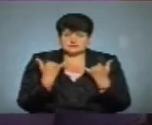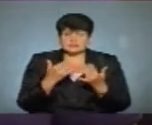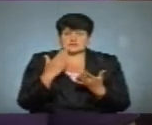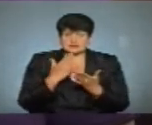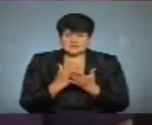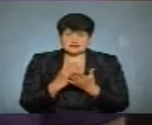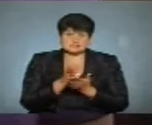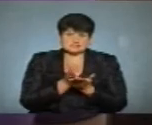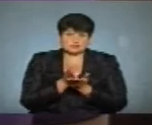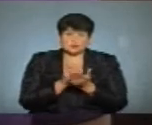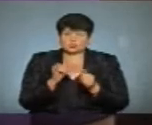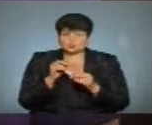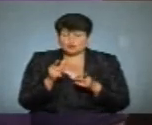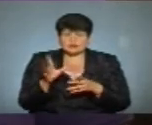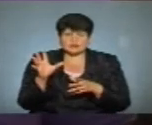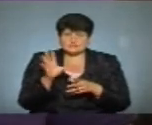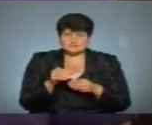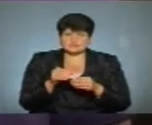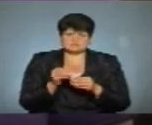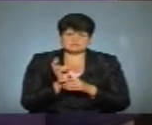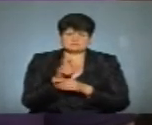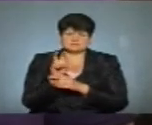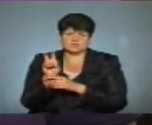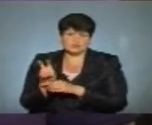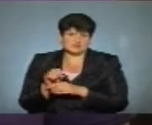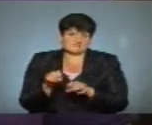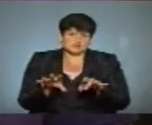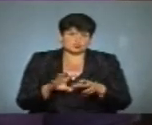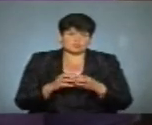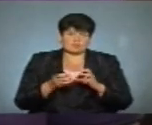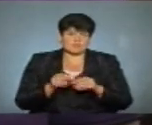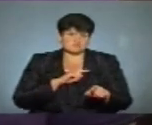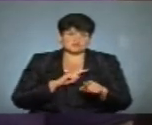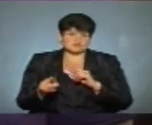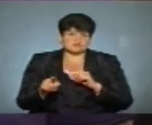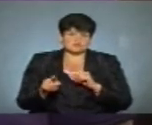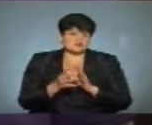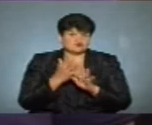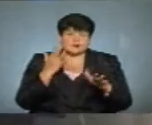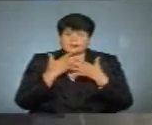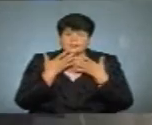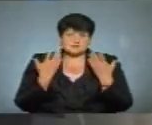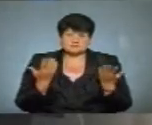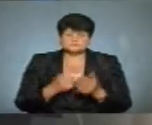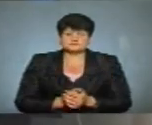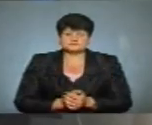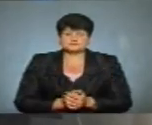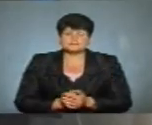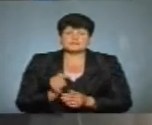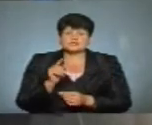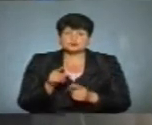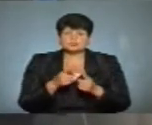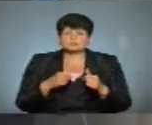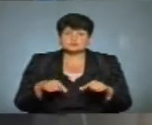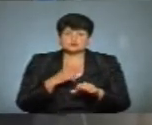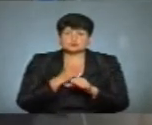УТО, і всі саме ходять в якісь установок і вирішуються проблеми. Дуже швидко. І черги нема. Для того, щоб організувати